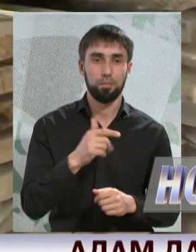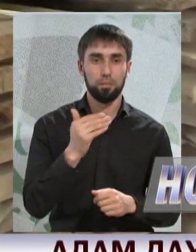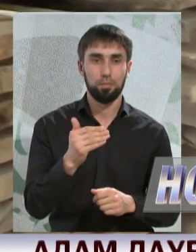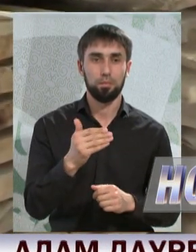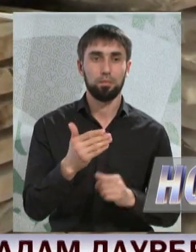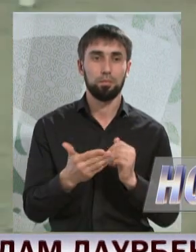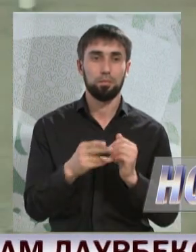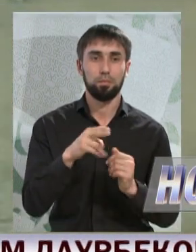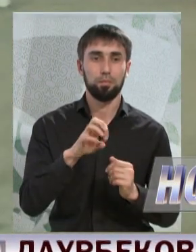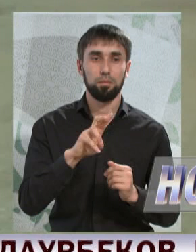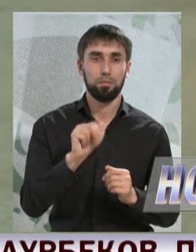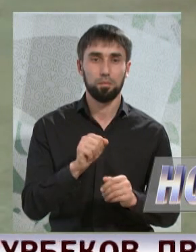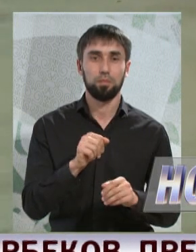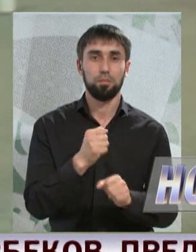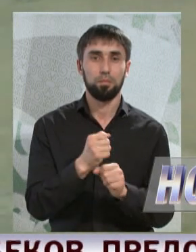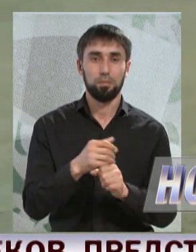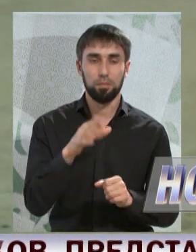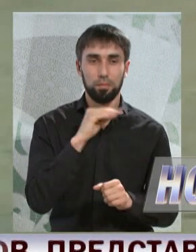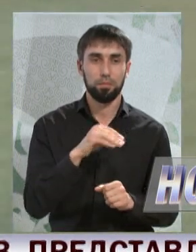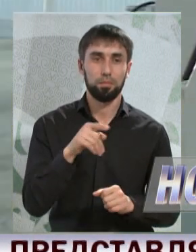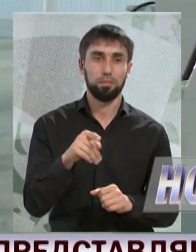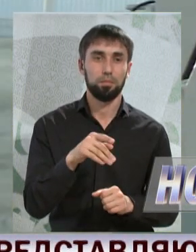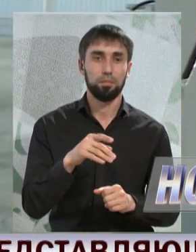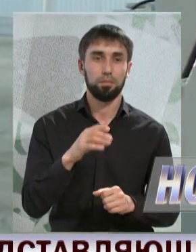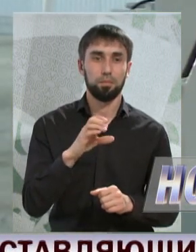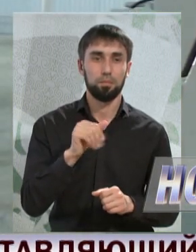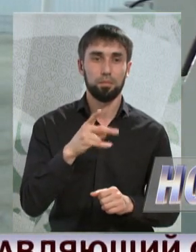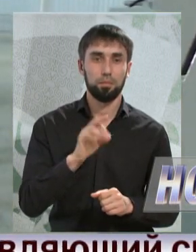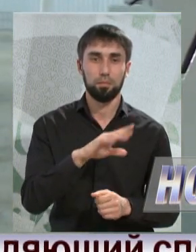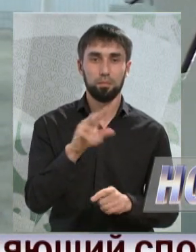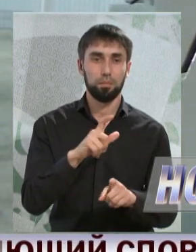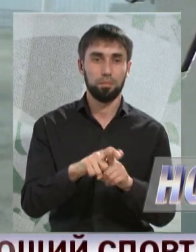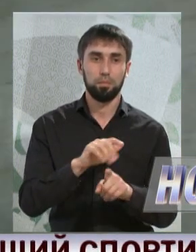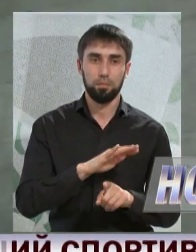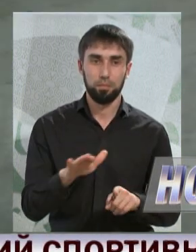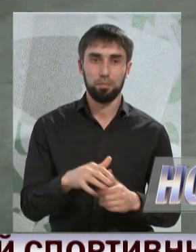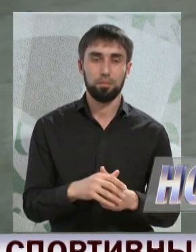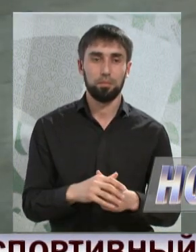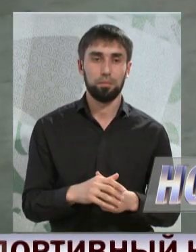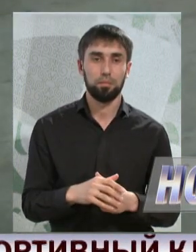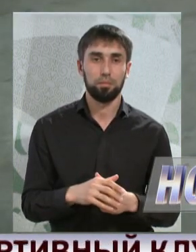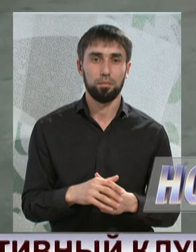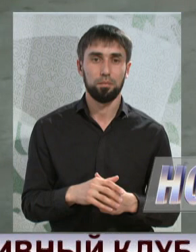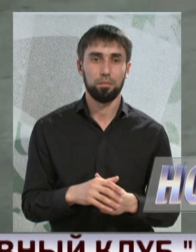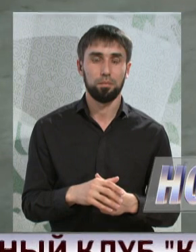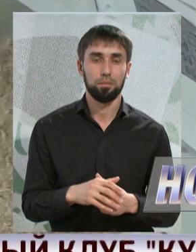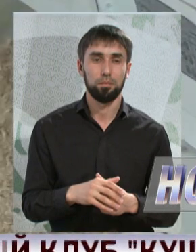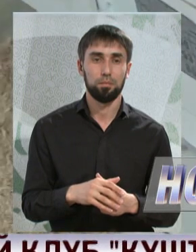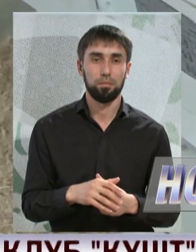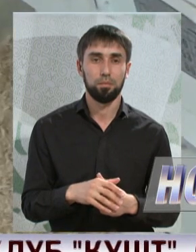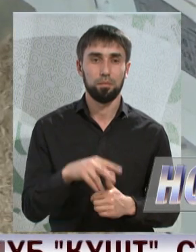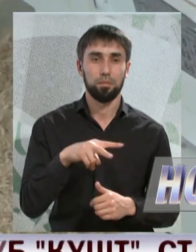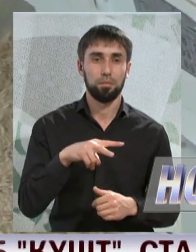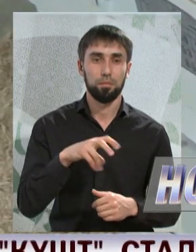погонажных изделий. Подключены станки. По словам Хасана Богатырева, помимо выполненных работ, начато строительство помещения под ленточную